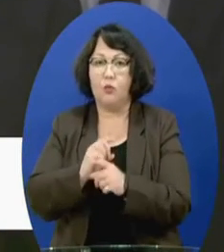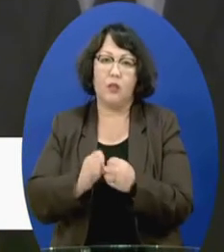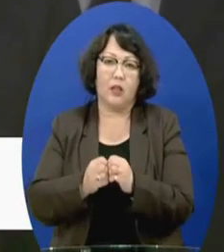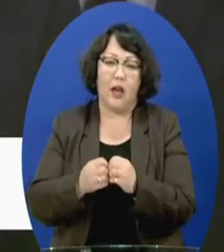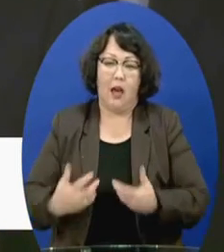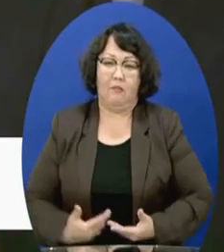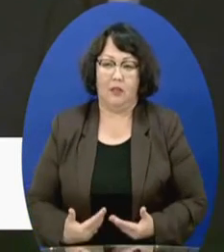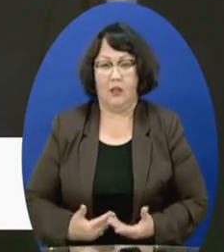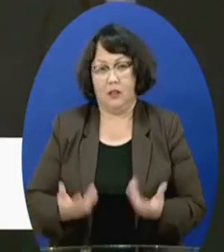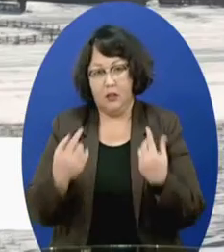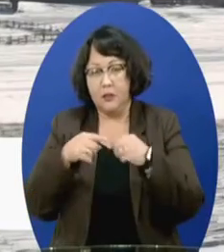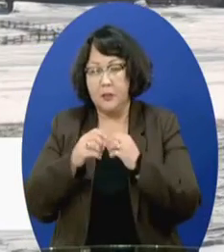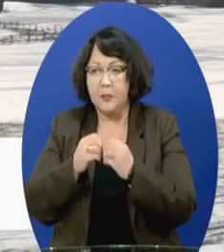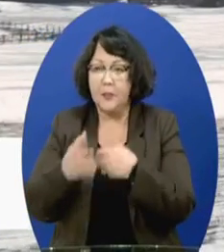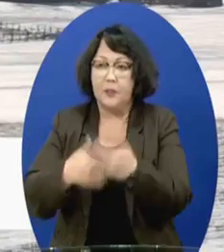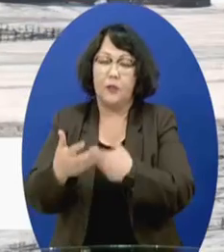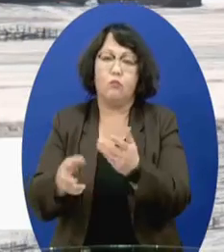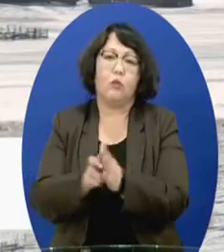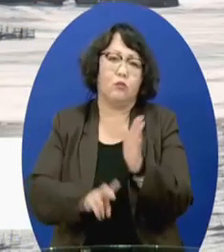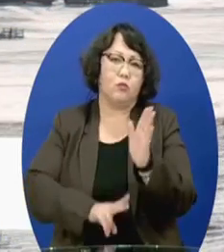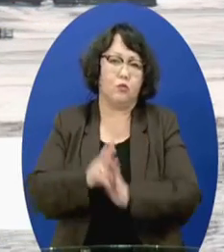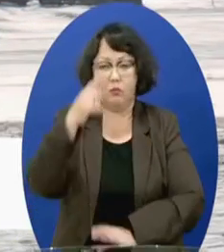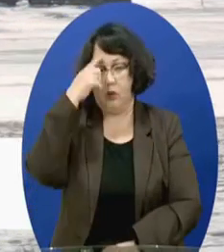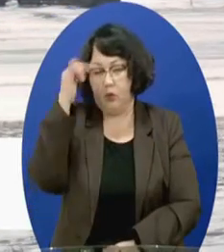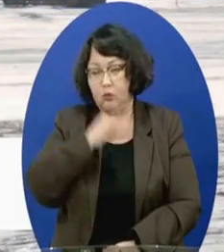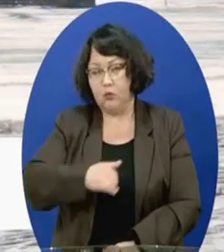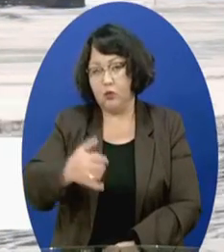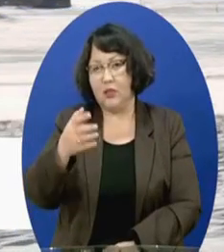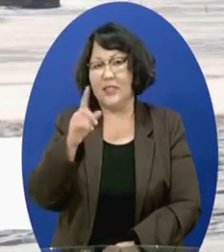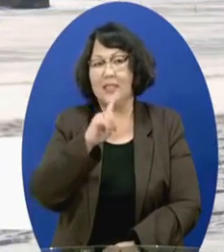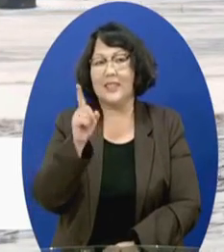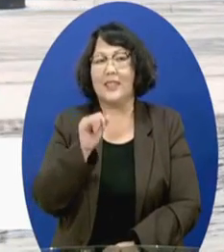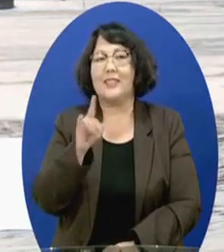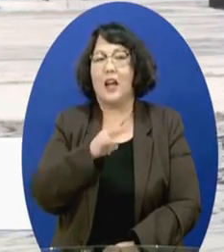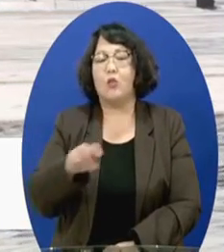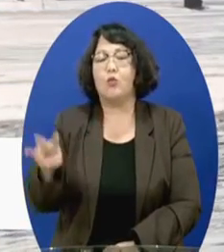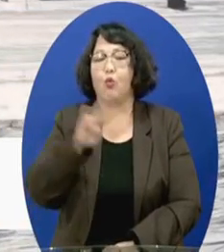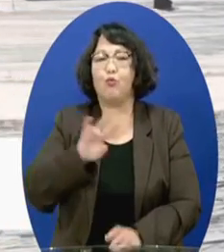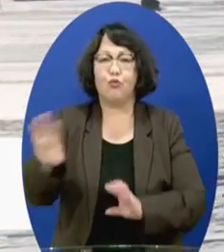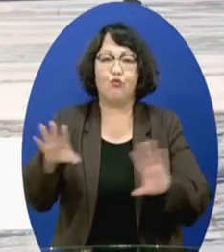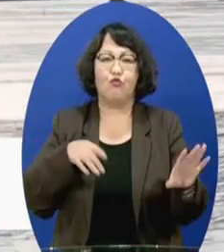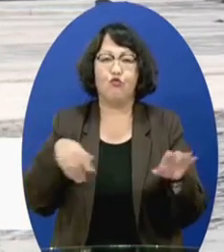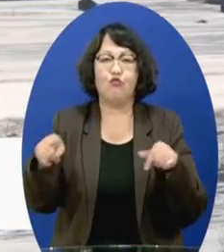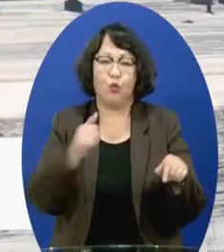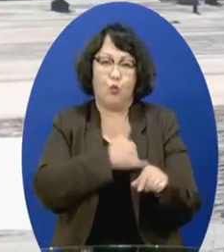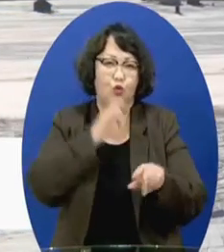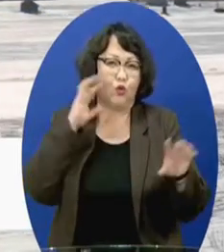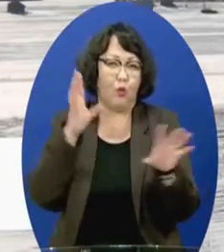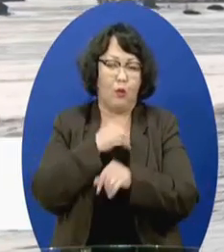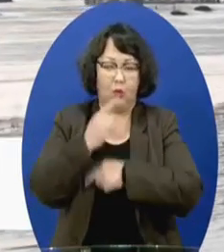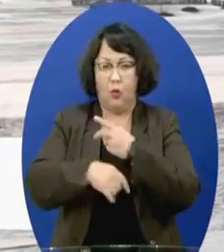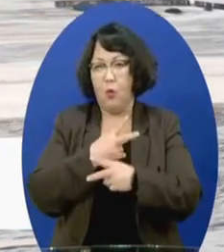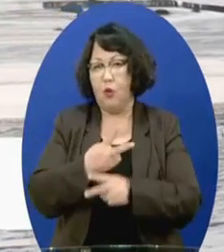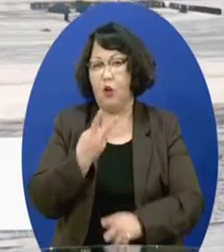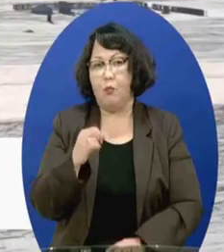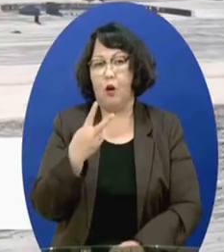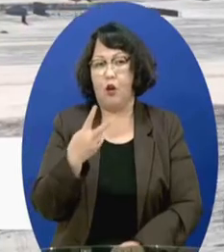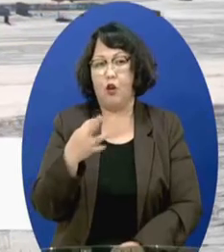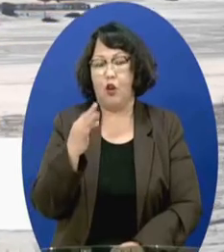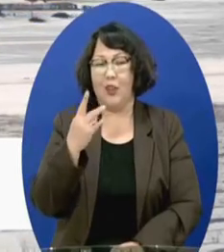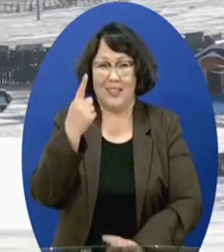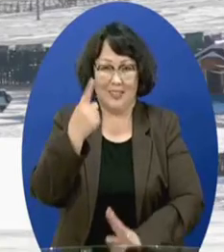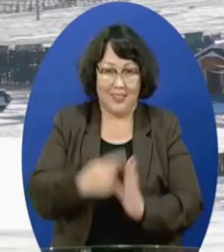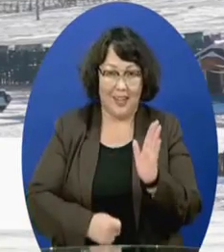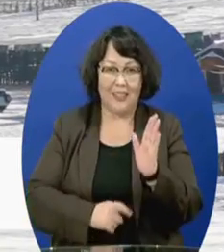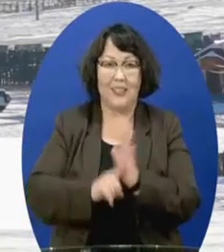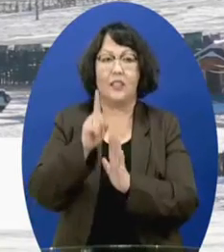амьдралд буулгах юм боломжтой бол. Монгол улсын засаг захиргаа нутаг дэвсгэрийн нэгж түүний удирдлагын тухай хуулийг 2022 оны 1-р сараас эхлэн